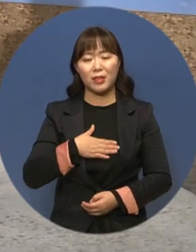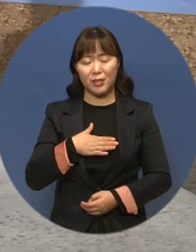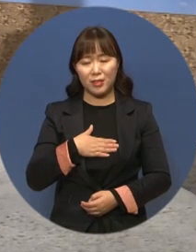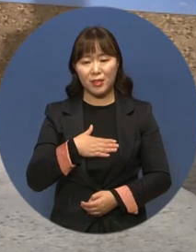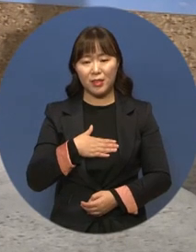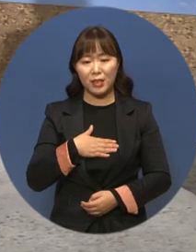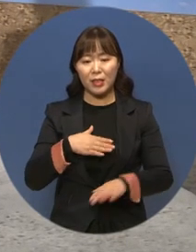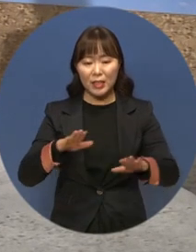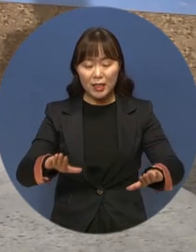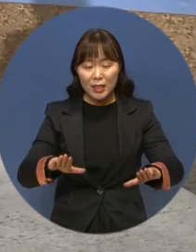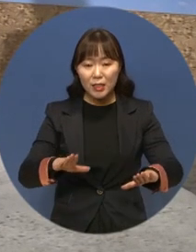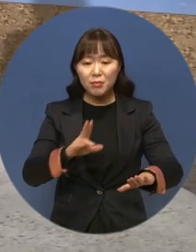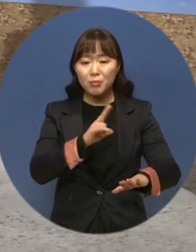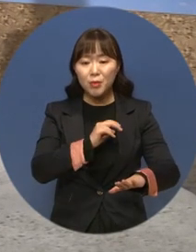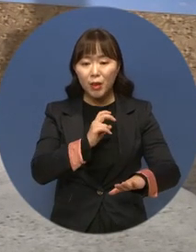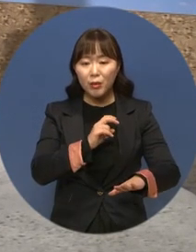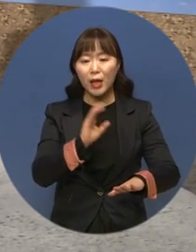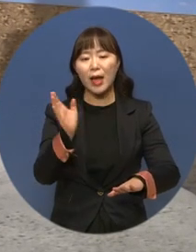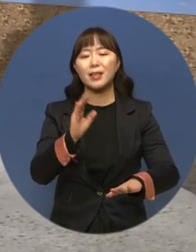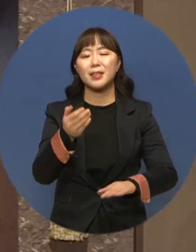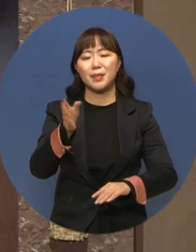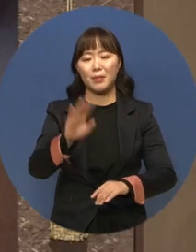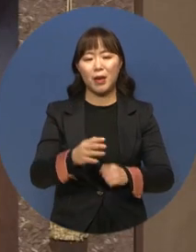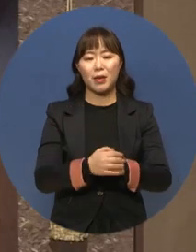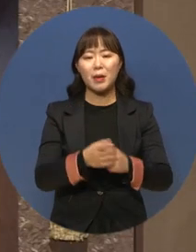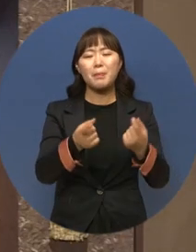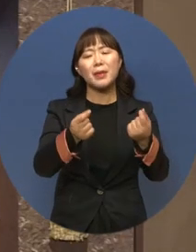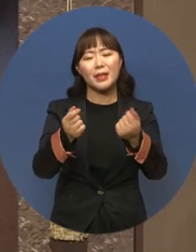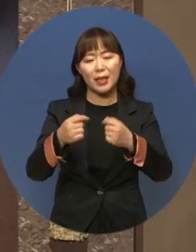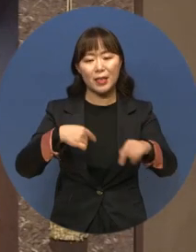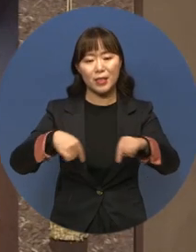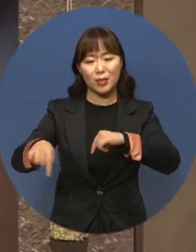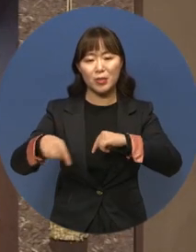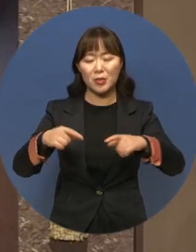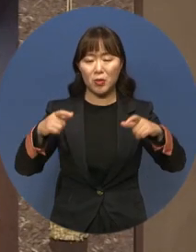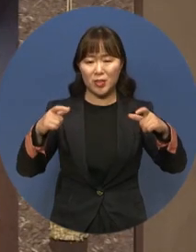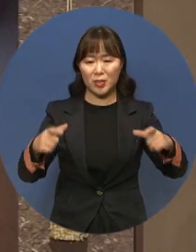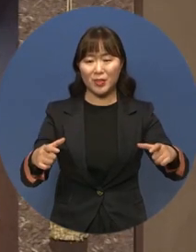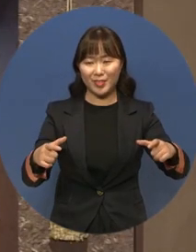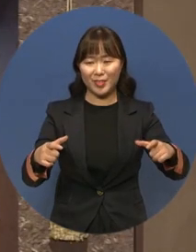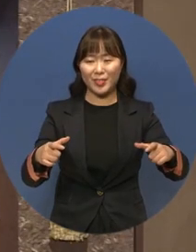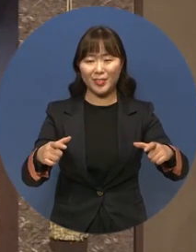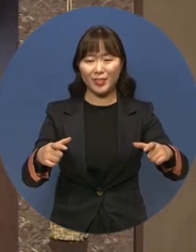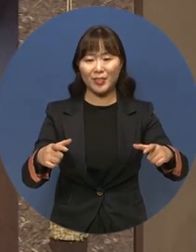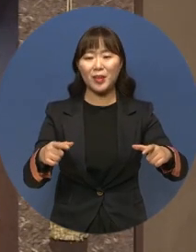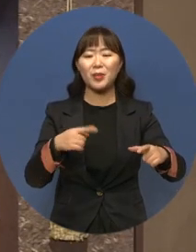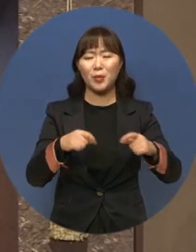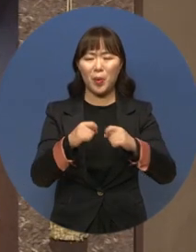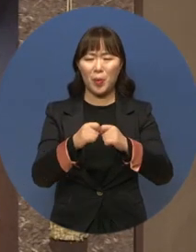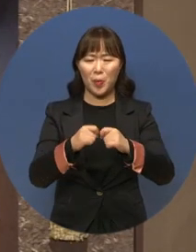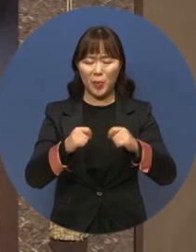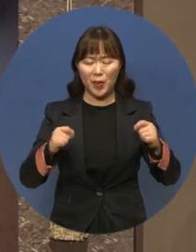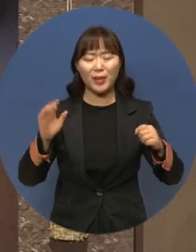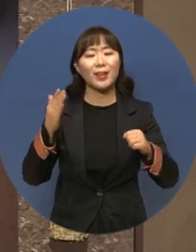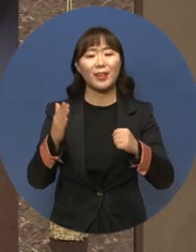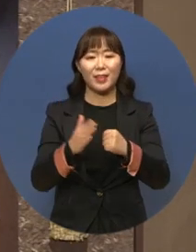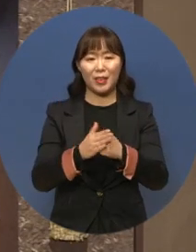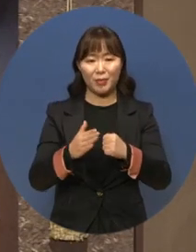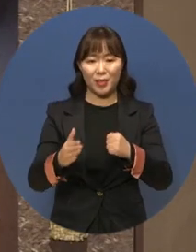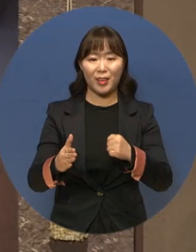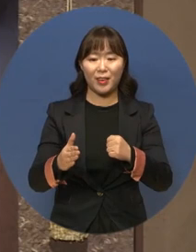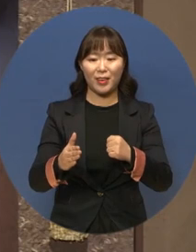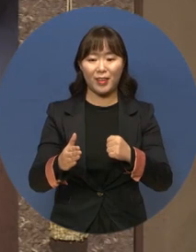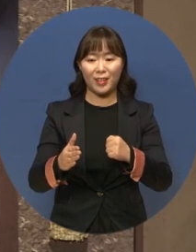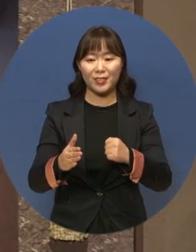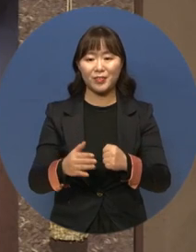현역은 아니지만 외지만은 현역 비슷하게 네. 열심히 네. 또 또 오래 됐기 때문에 이 정치권에서